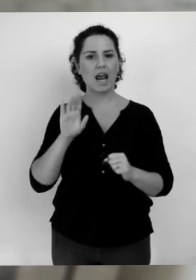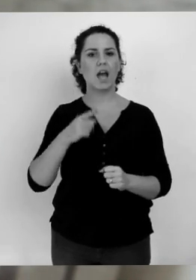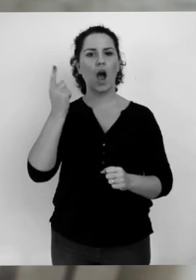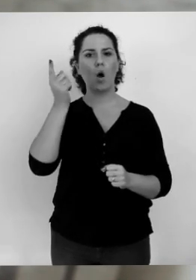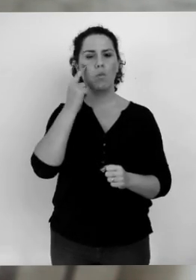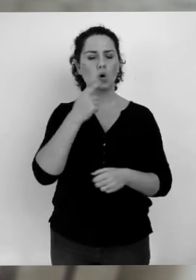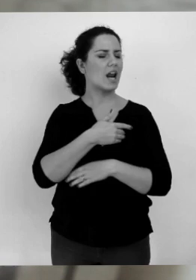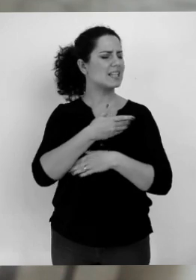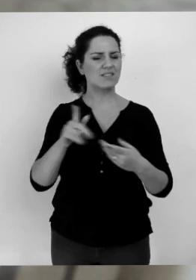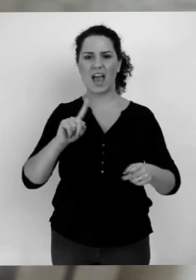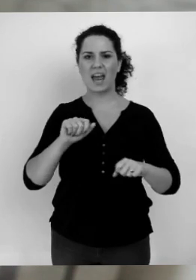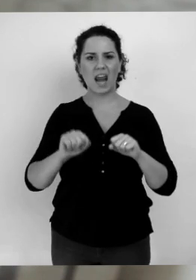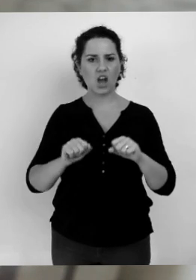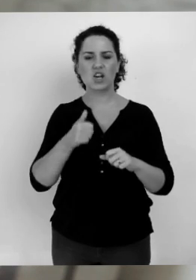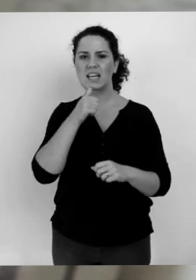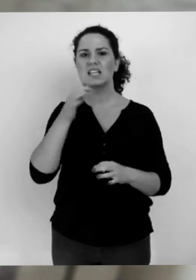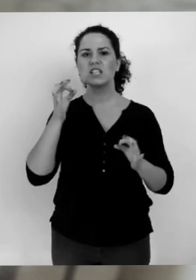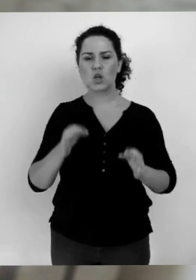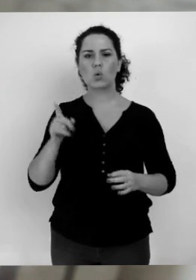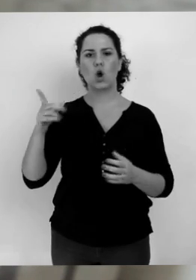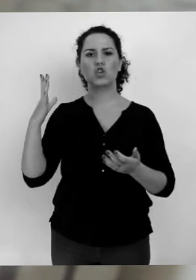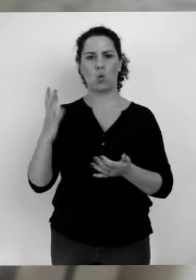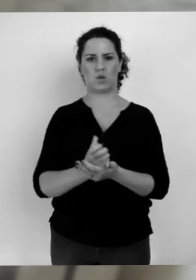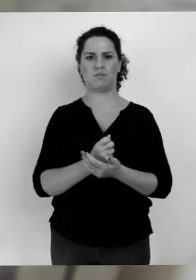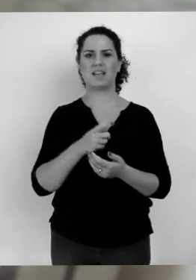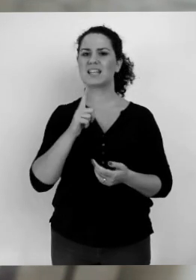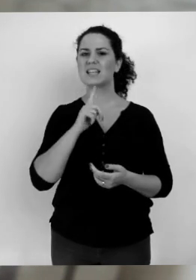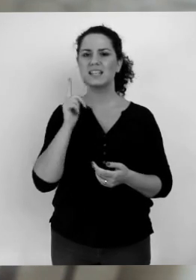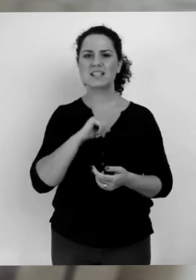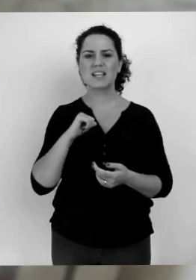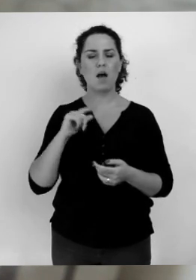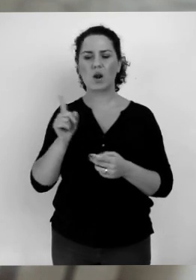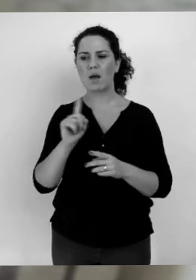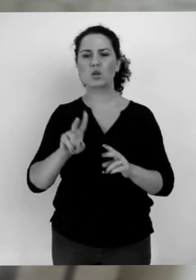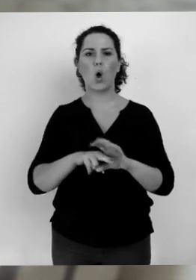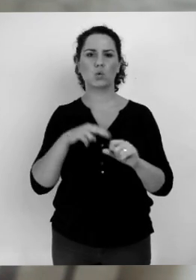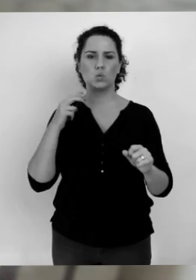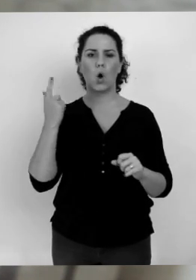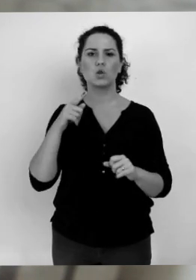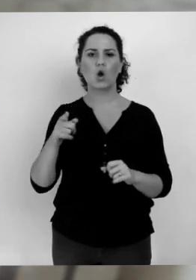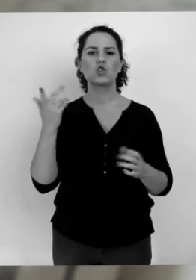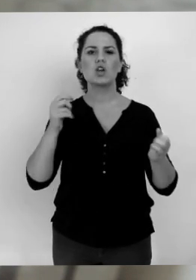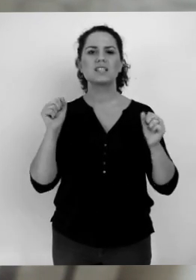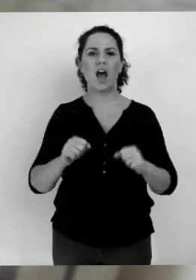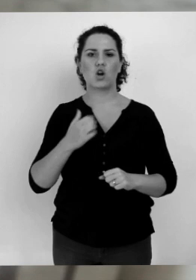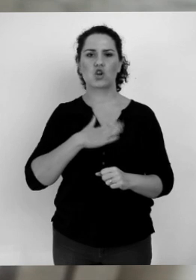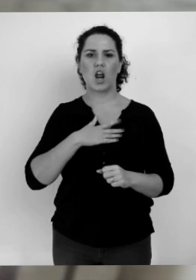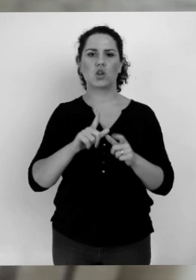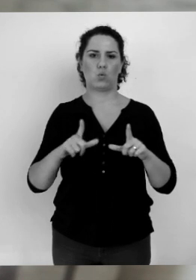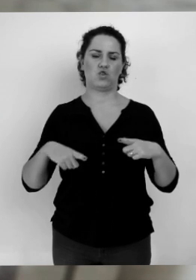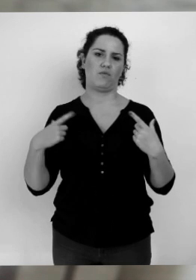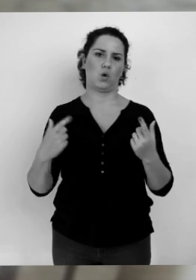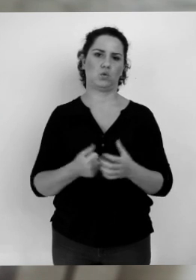pokušaju na sve načine i sigurno se uspjeti, samo neka ne odustaju od onoga što stvarno žele u